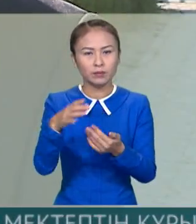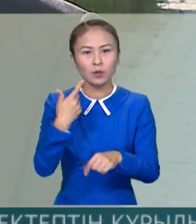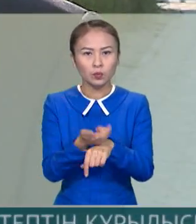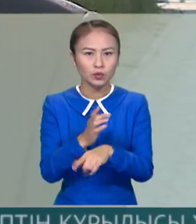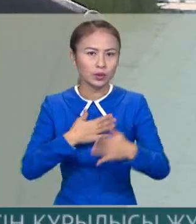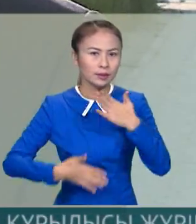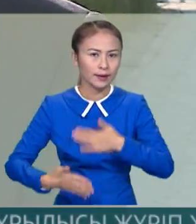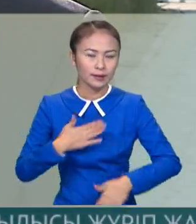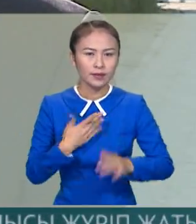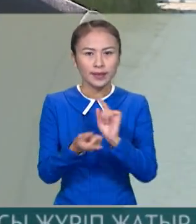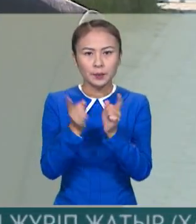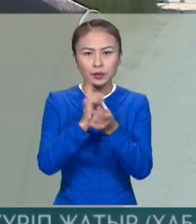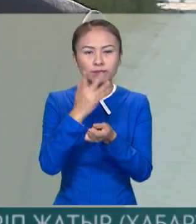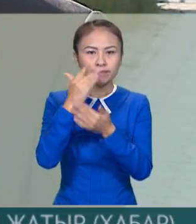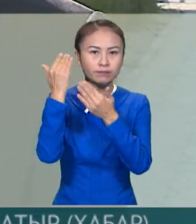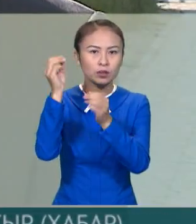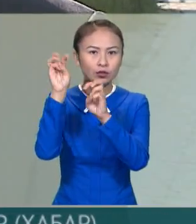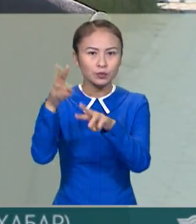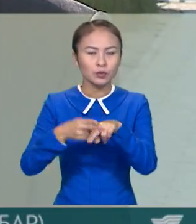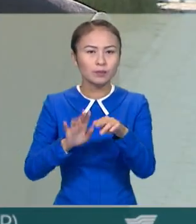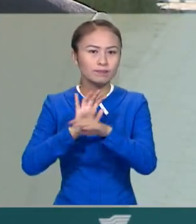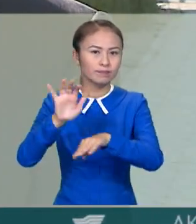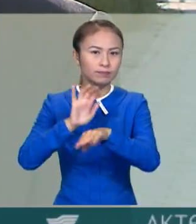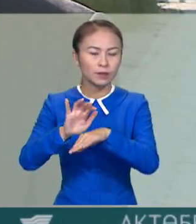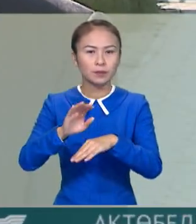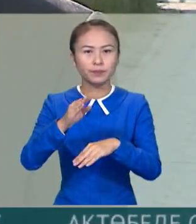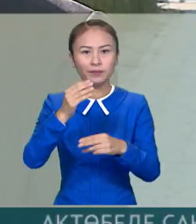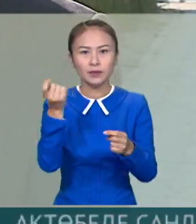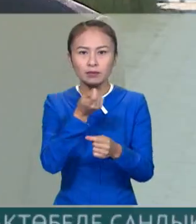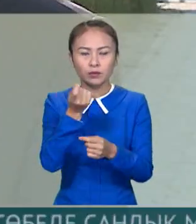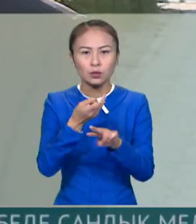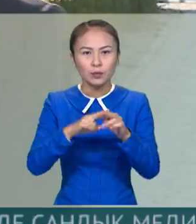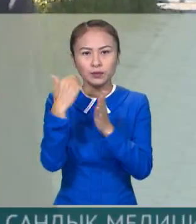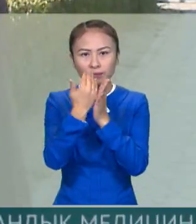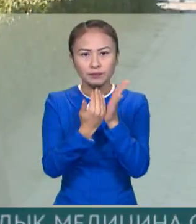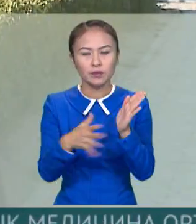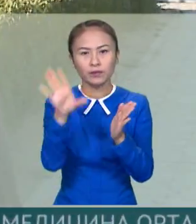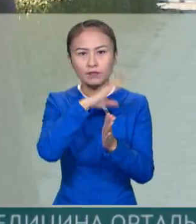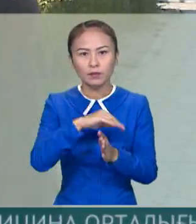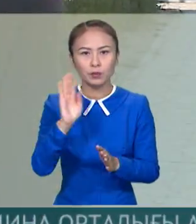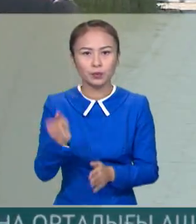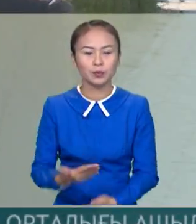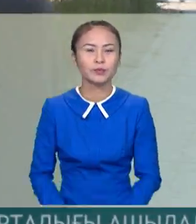қуантады. Сәйкесінше шет мемлекеттерге жіберу тиіс астықты белгіленген кесте бойынша экспорттайтын боламыз.